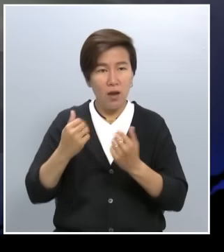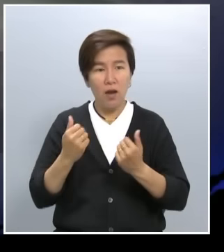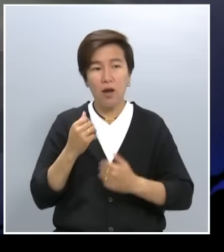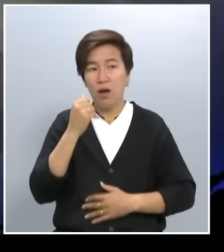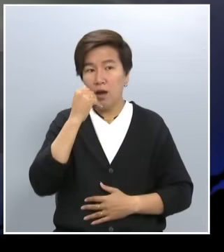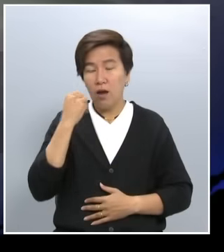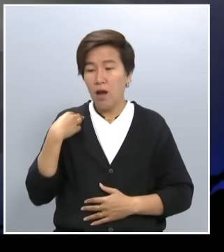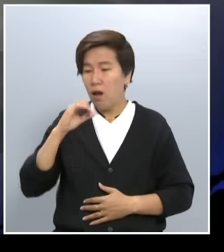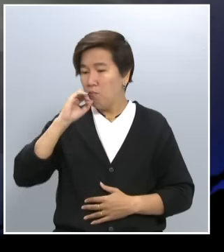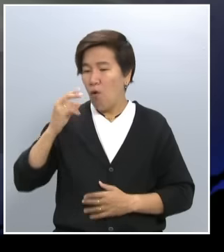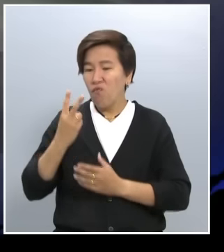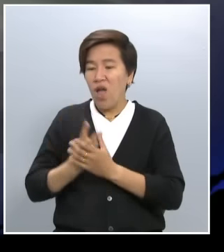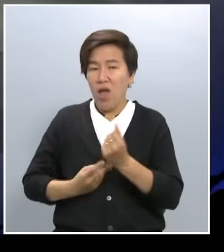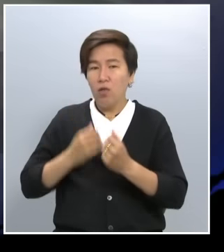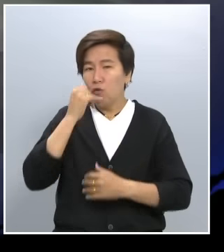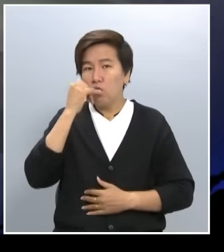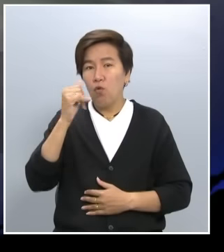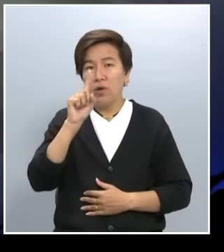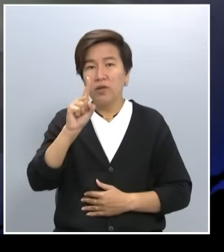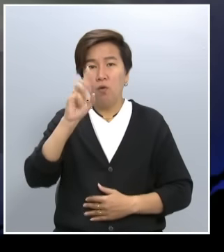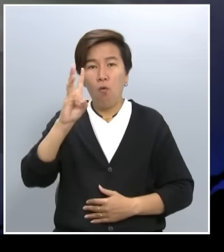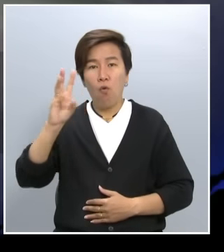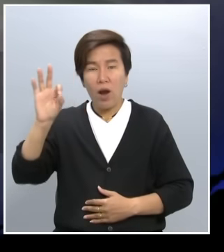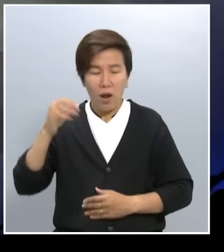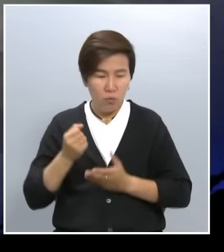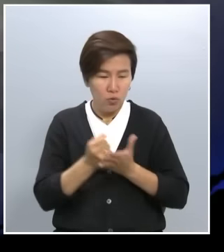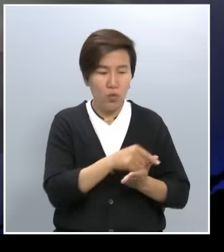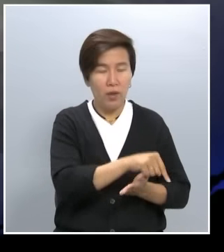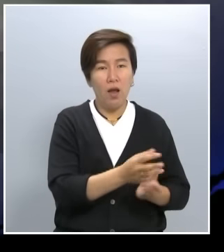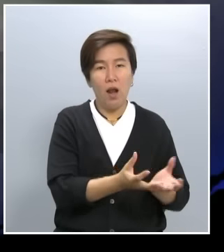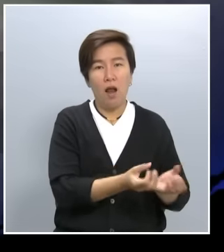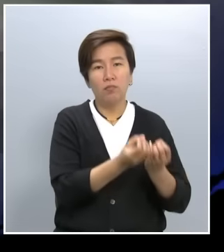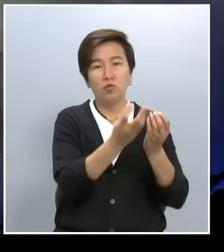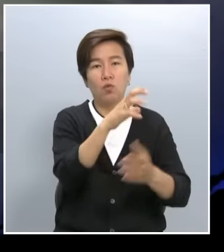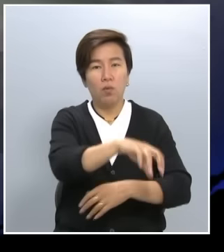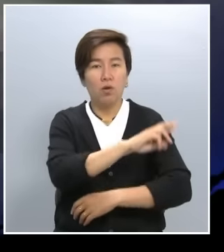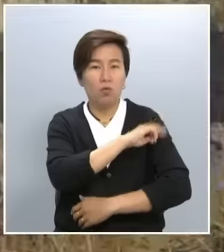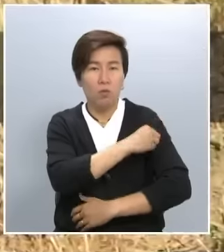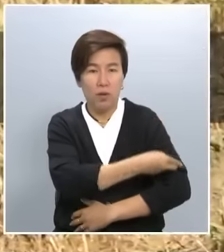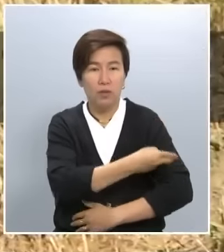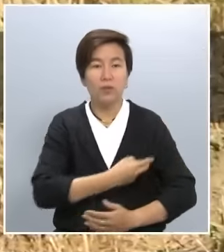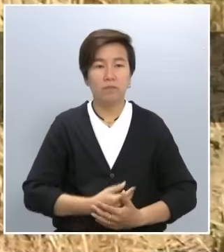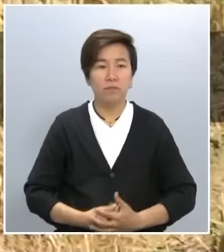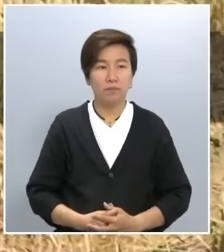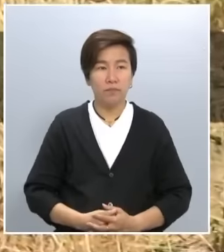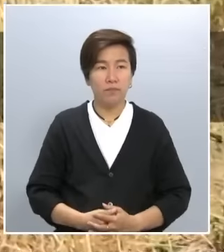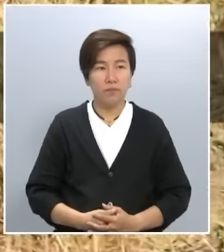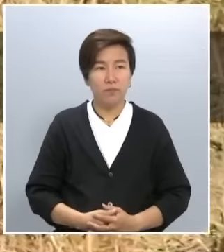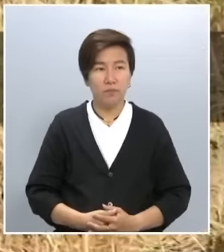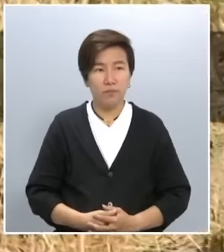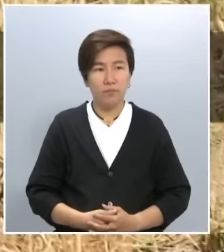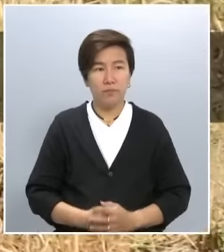บอกให้ภรรยาโทรแจ้ง1669มานำตัวคนเจ็บส่งโรงพยาบาลค่ะ เกี่ยวเข้ามาอยู่พ่อแลนออกม